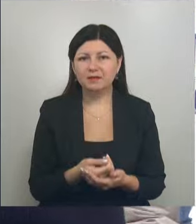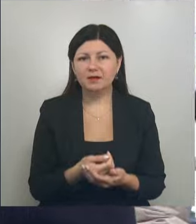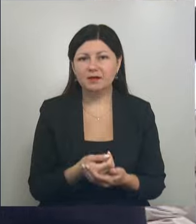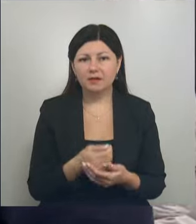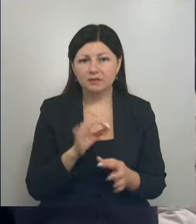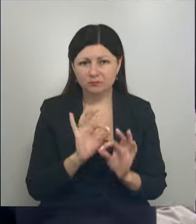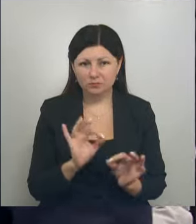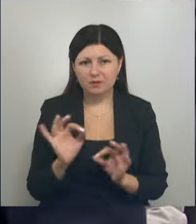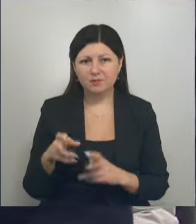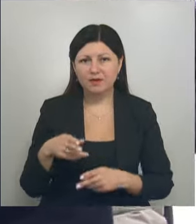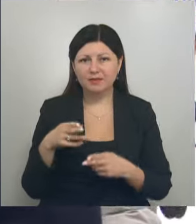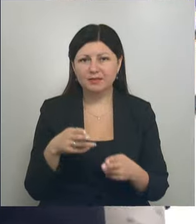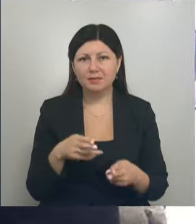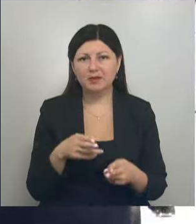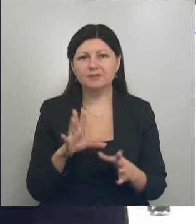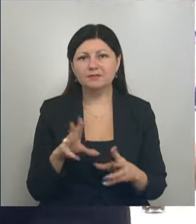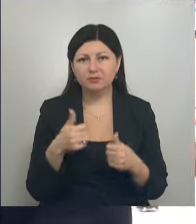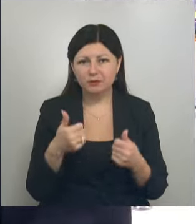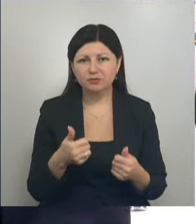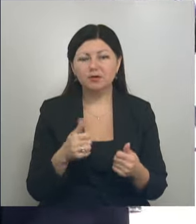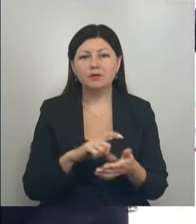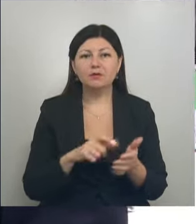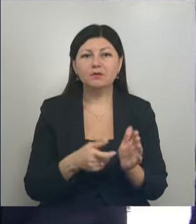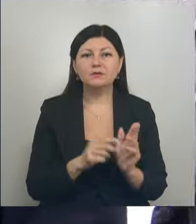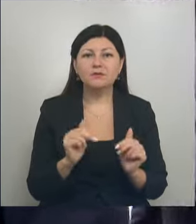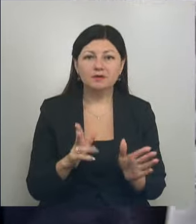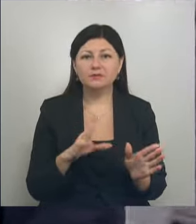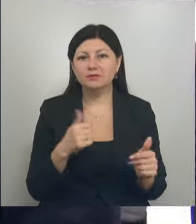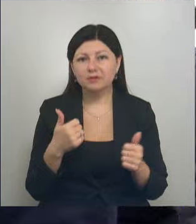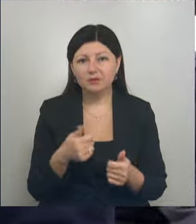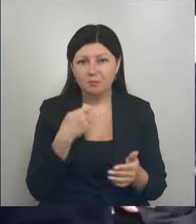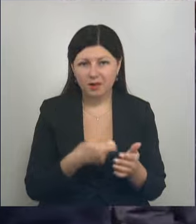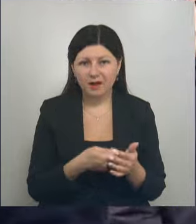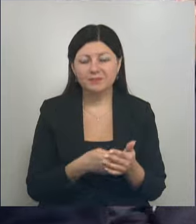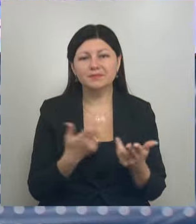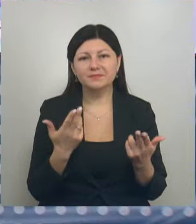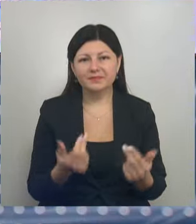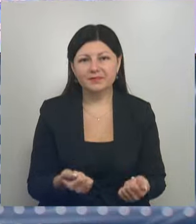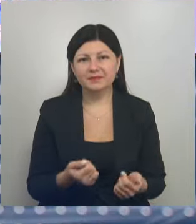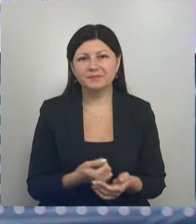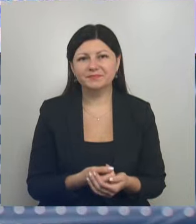Добрались хорошо? Да! Разместились хорошо? Да! Что, вас уже покормили? Да!